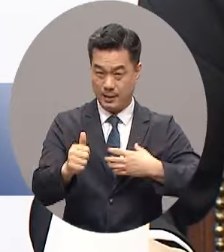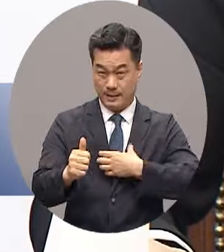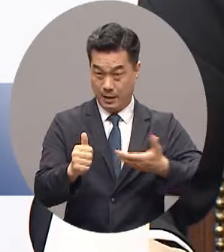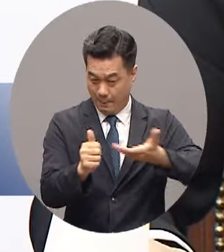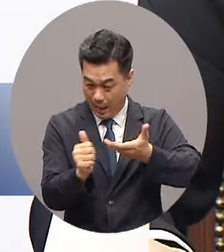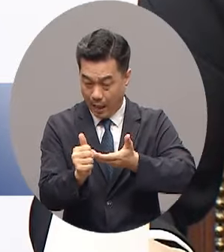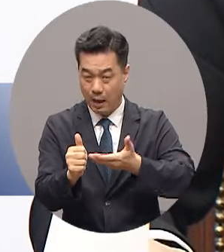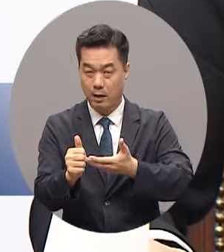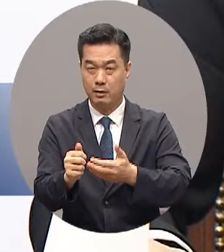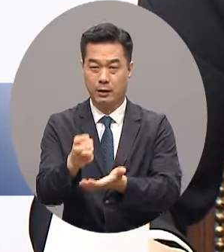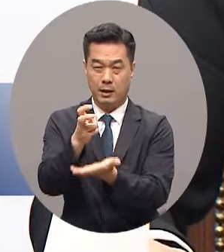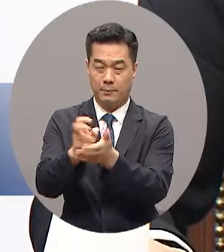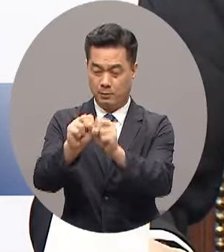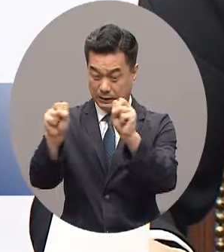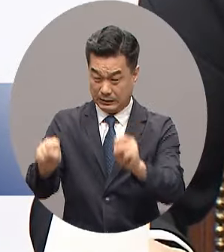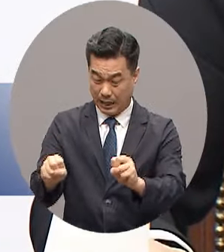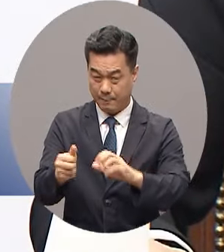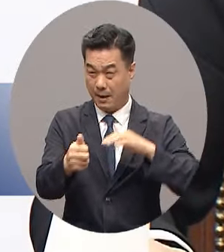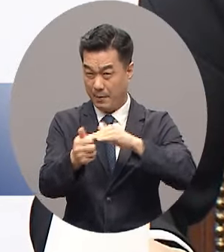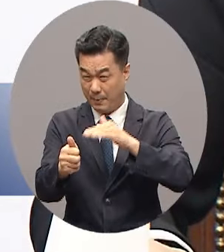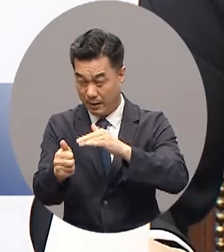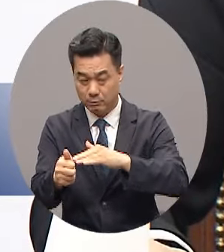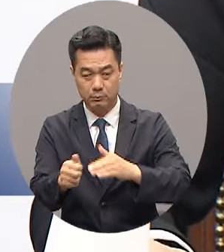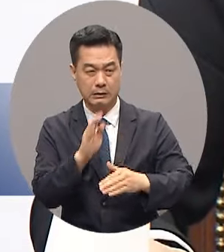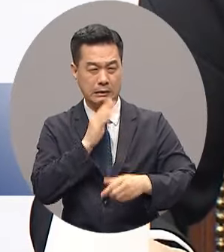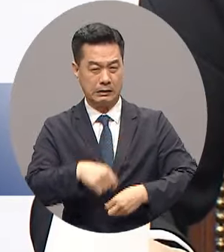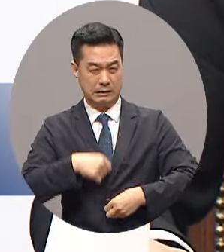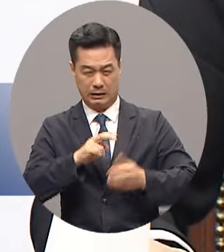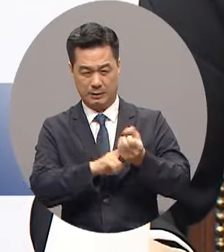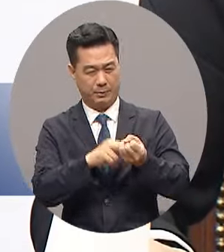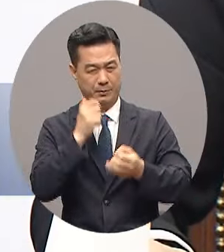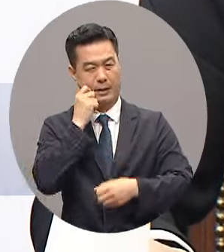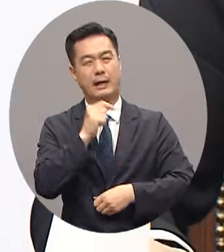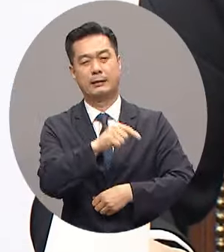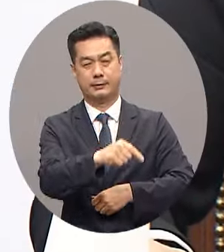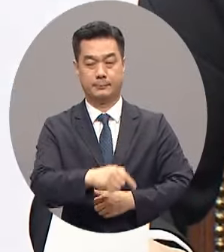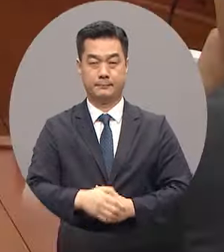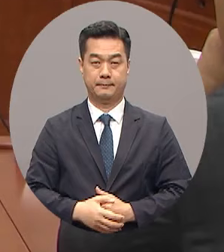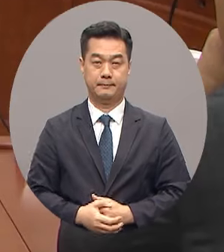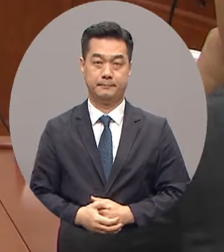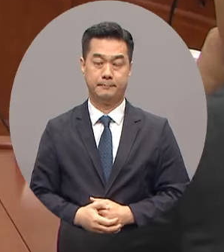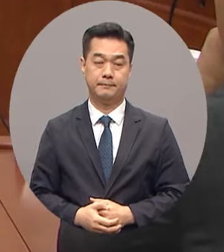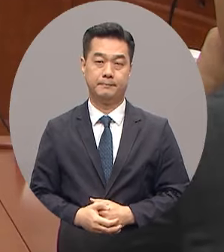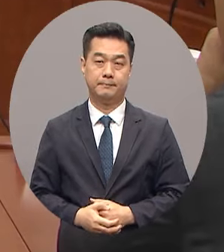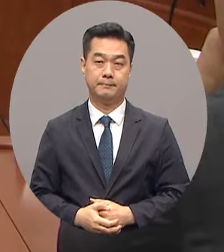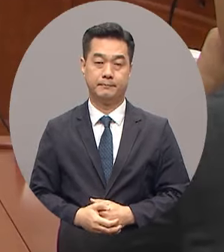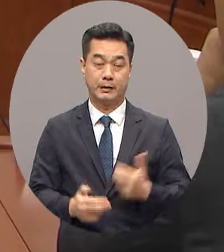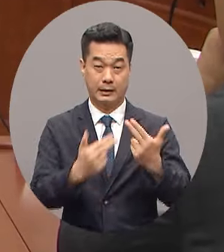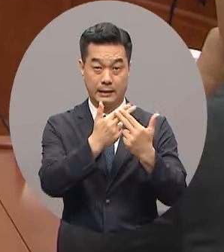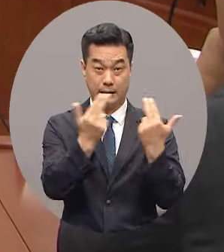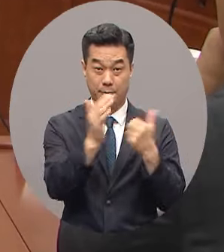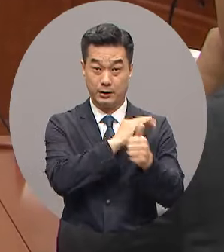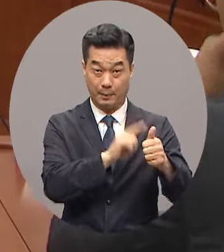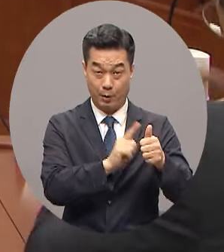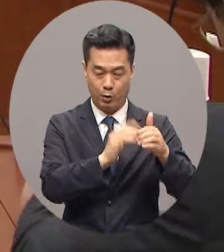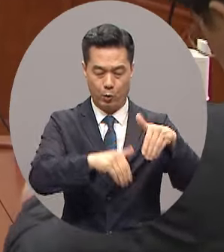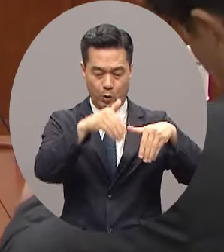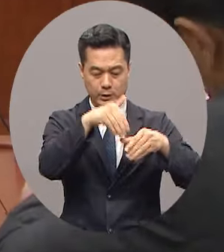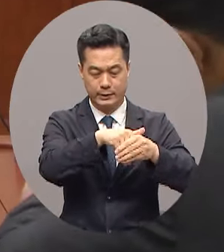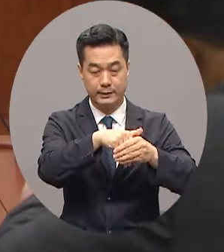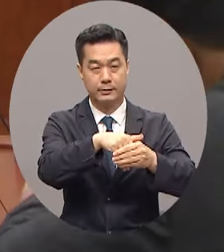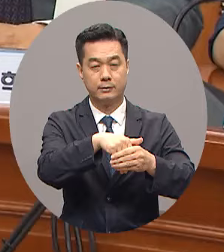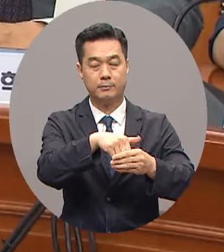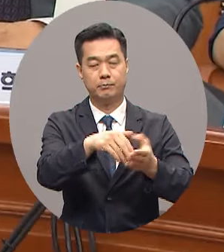시스템을 뒤흔들어도 진실은 가려지지 않습니다. 또 이 대표의 공직선거법 위반 혐의에